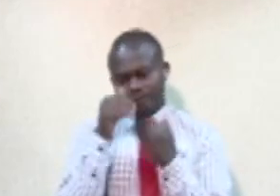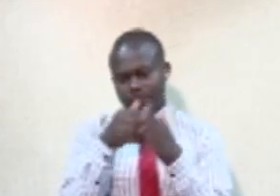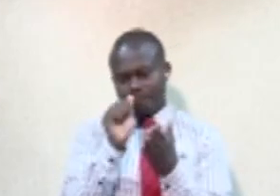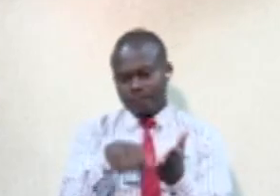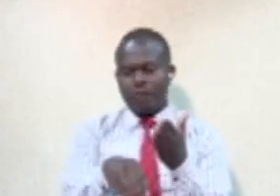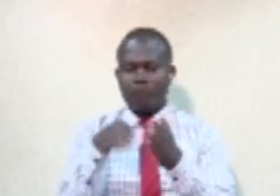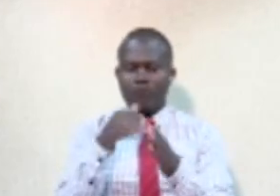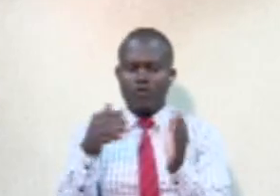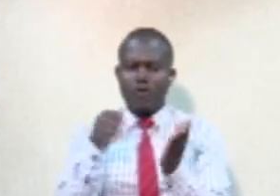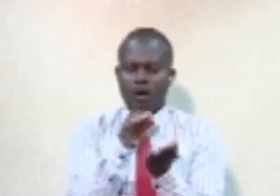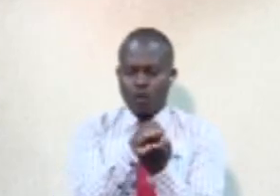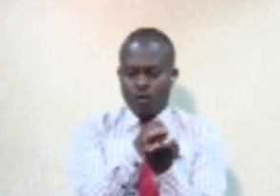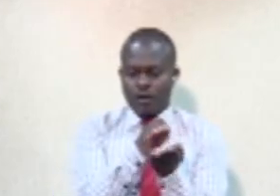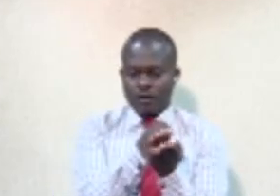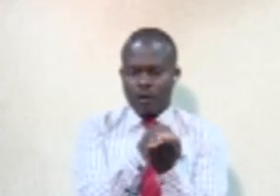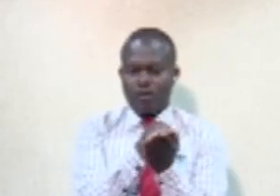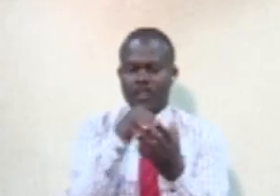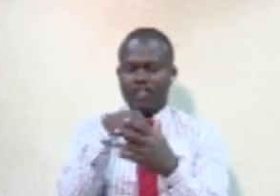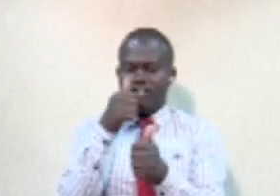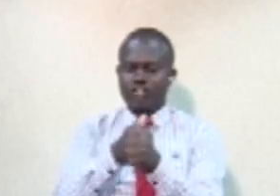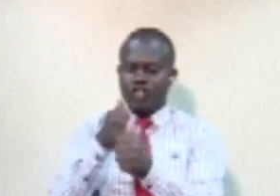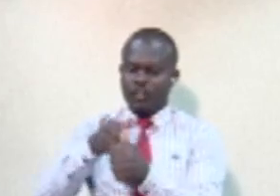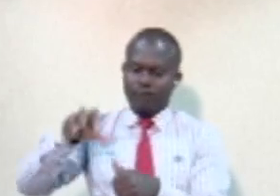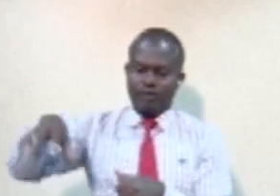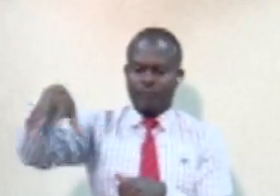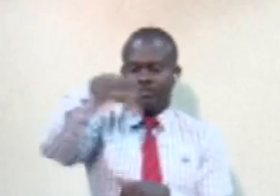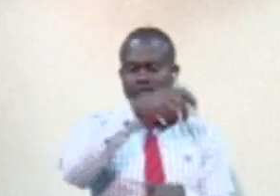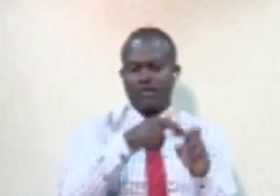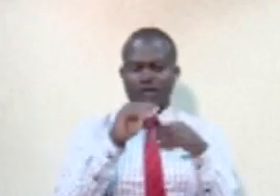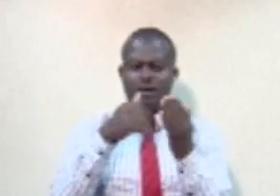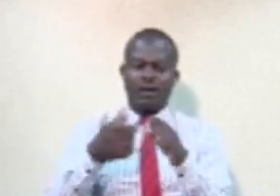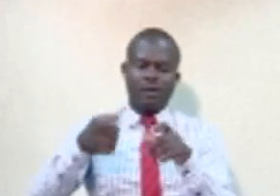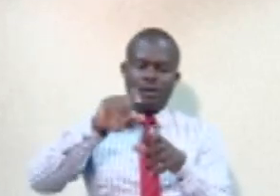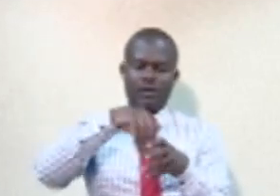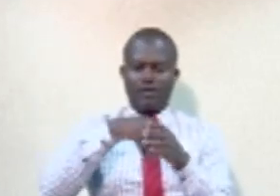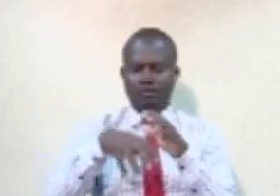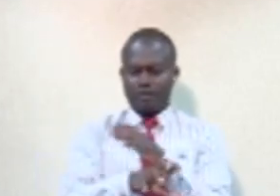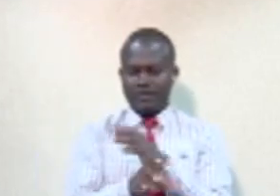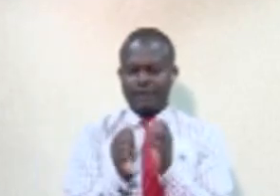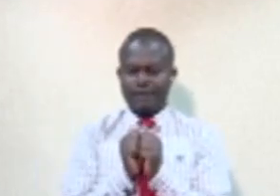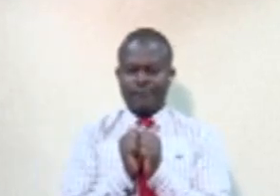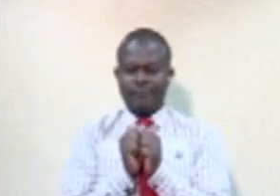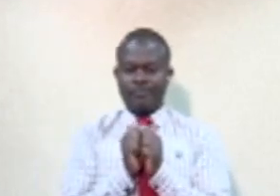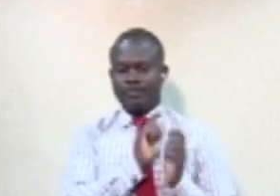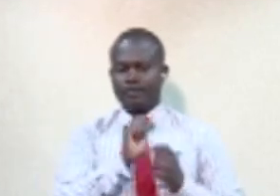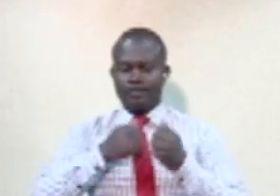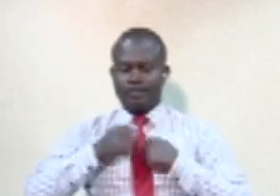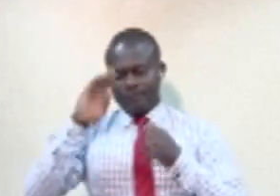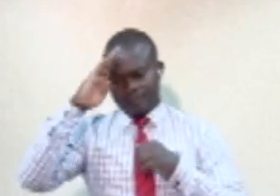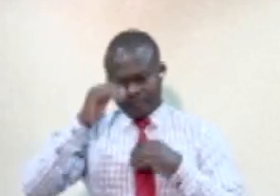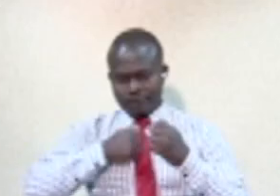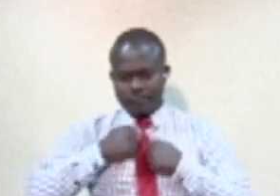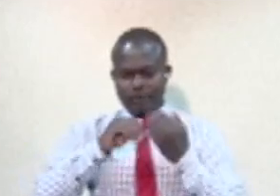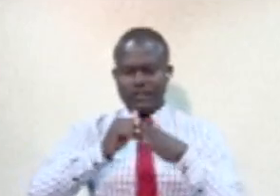nibashobora kuzubaka ububiko muri buri ntara ndetse bakongera n'amashami Ihahiro ry'ingabo z'u Rwanda na polisi y'u